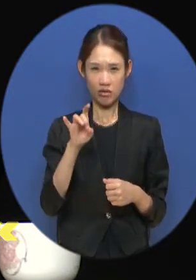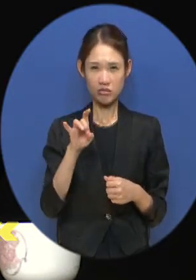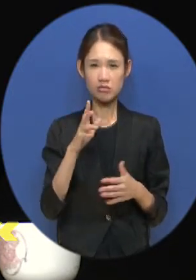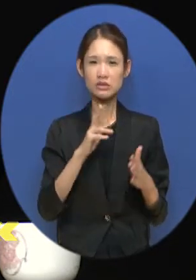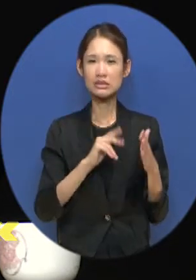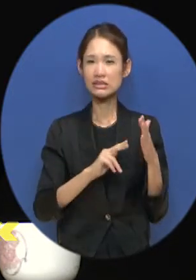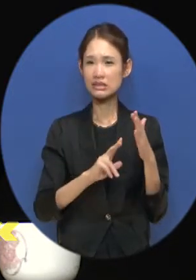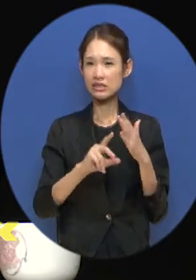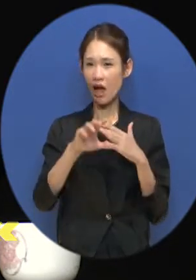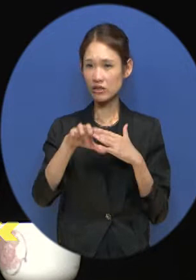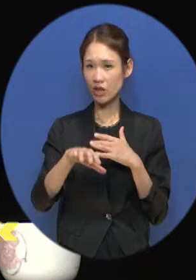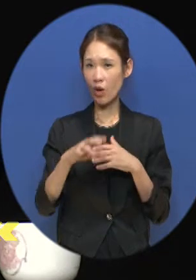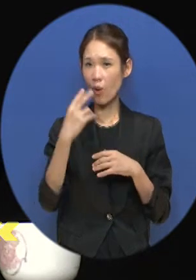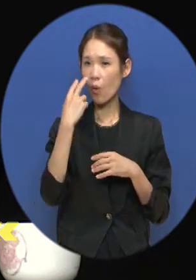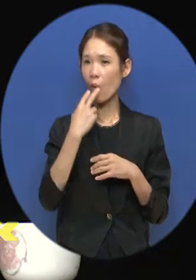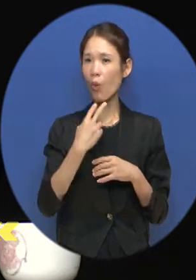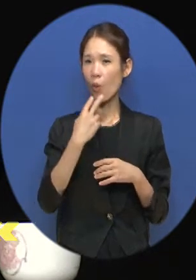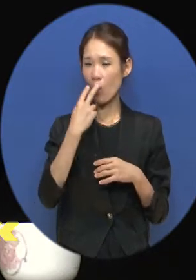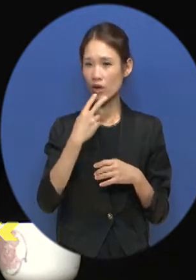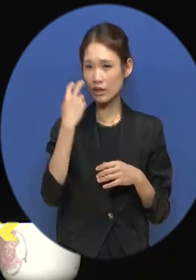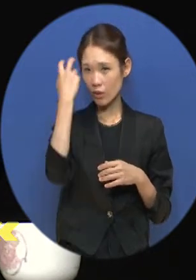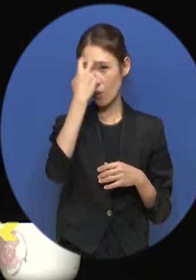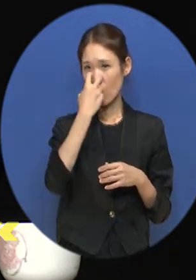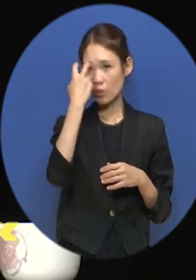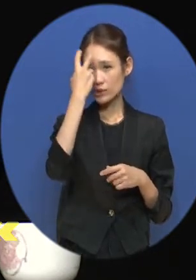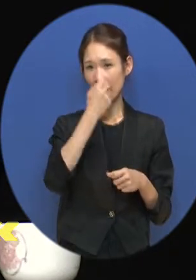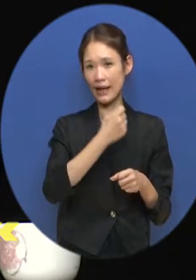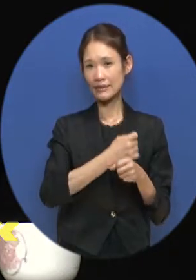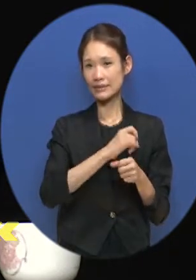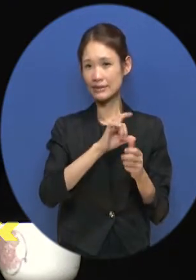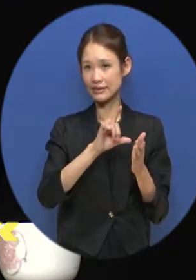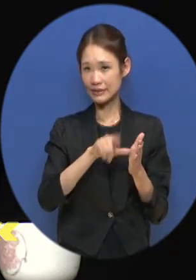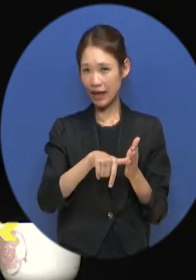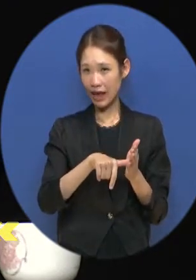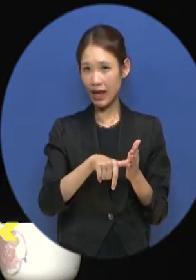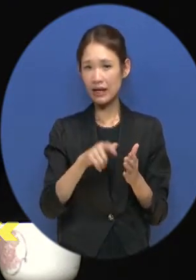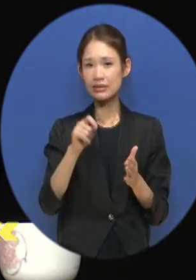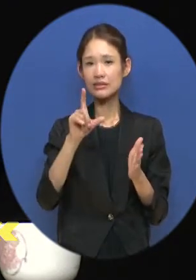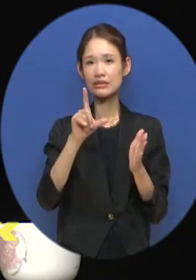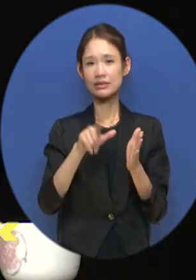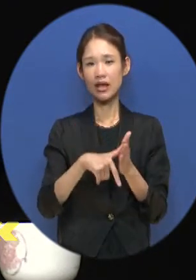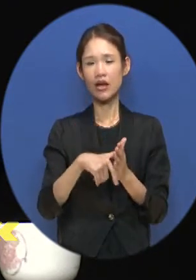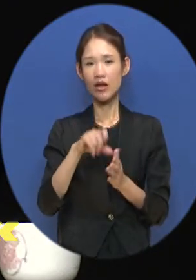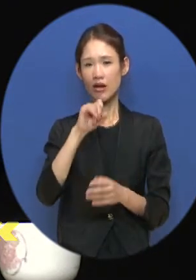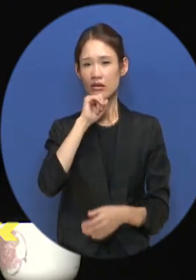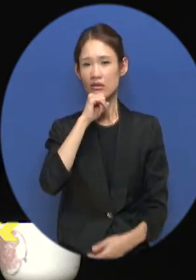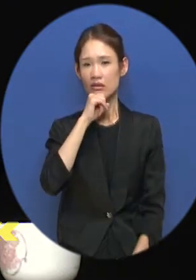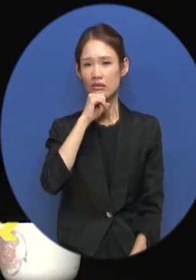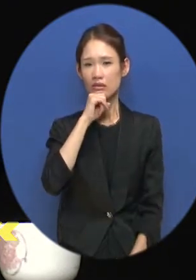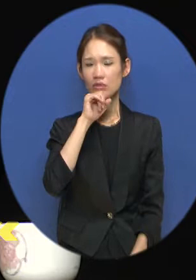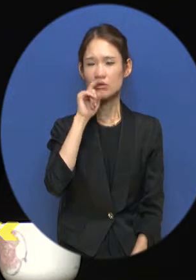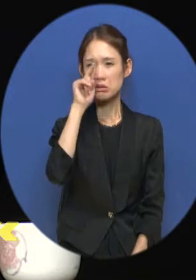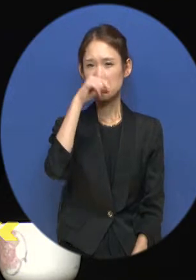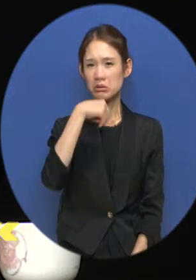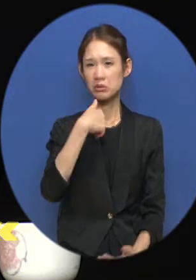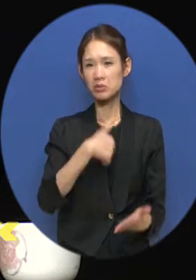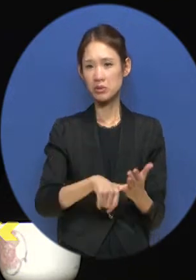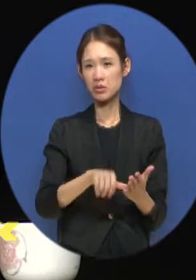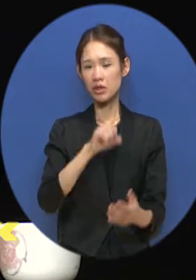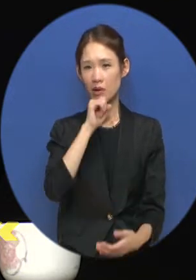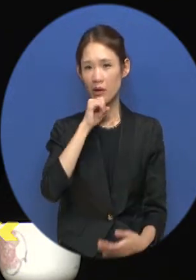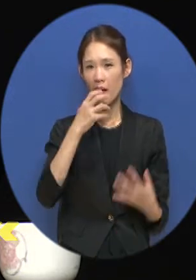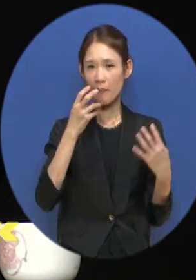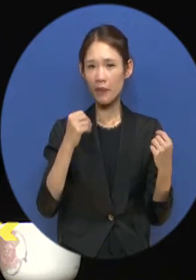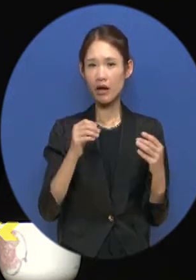초창기에 지하철역 공기 조사했을 때 그 당시 이제 오염도가 높은 그런 역에 대해서는